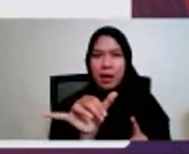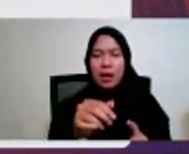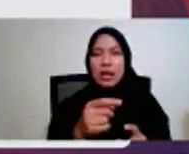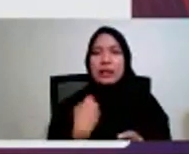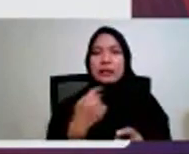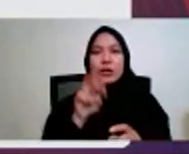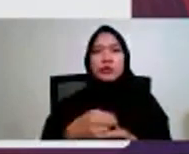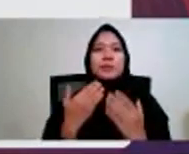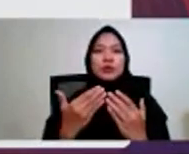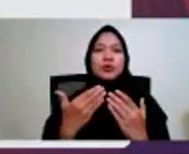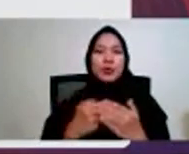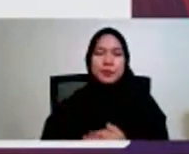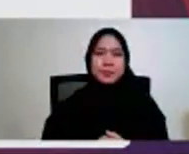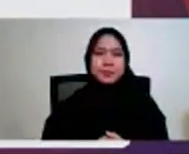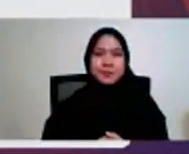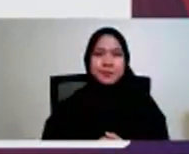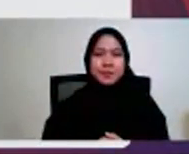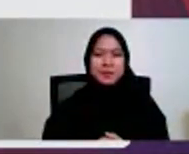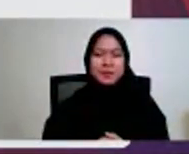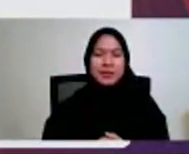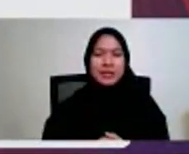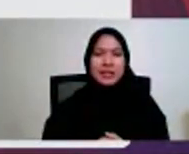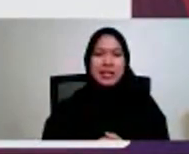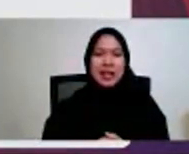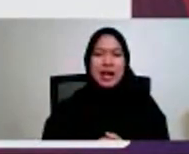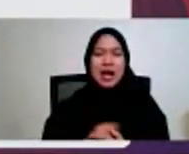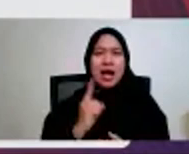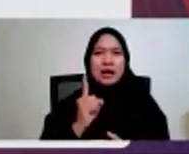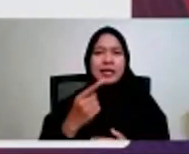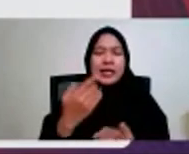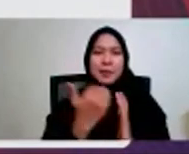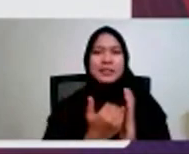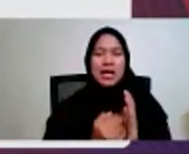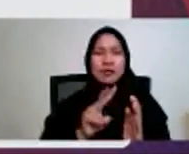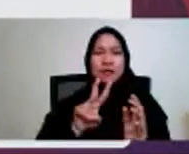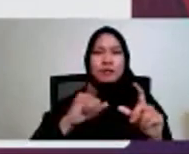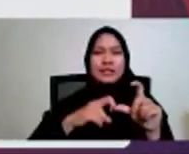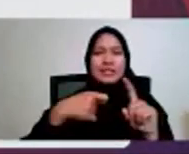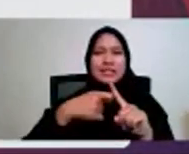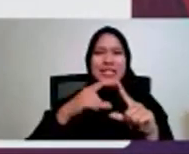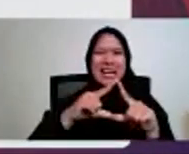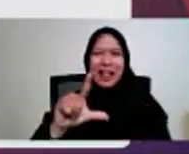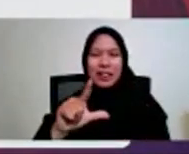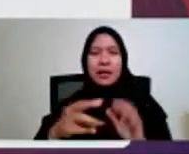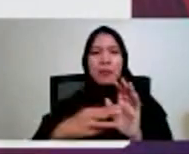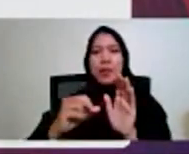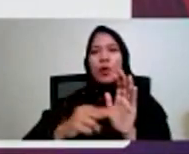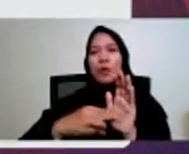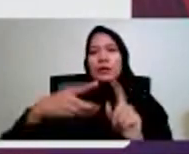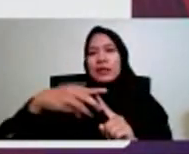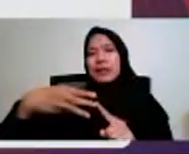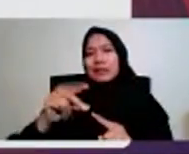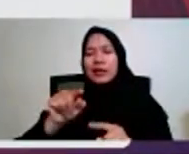bersyukur beratnya kebijakan fiskal dan moneter adalah penyelamat ekonomi Indonesia dari